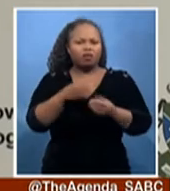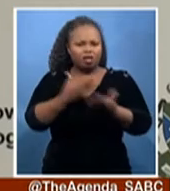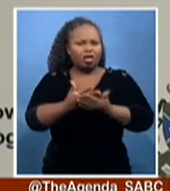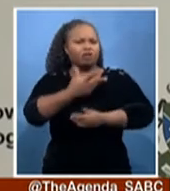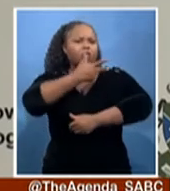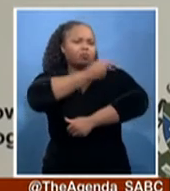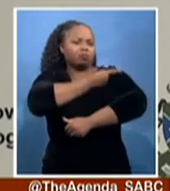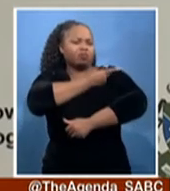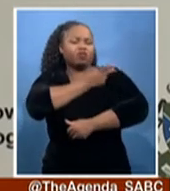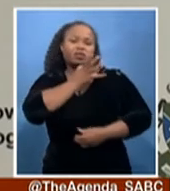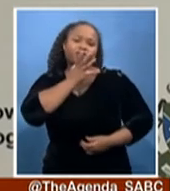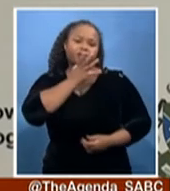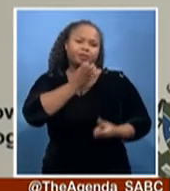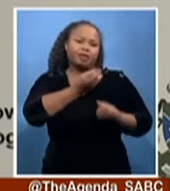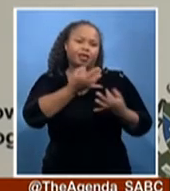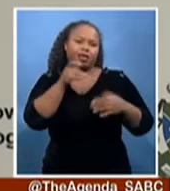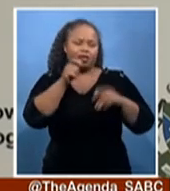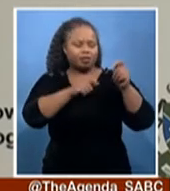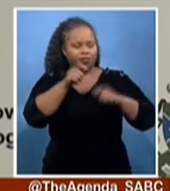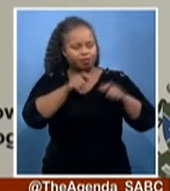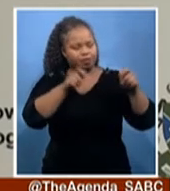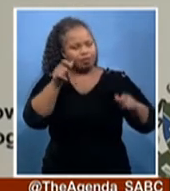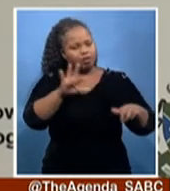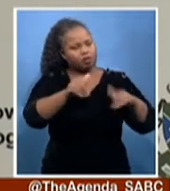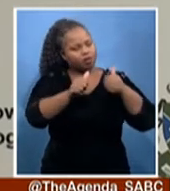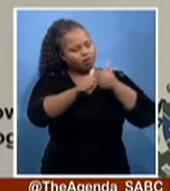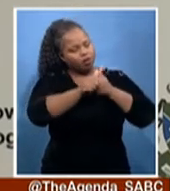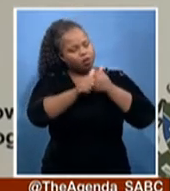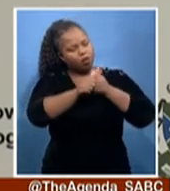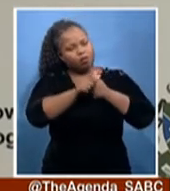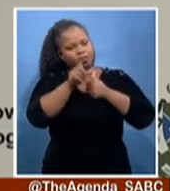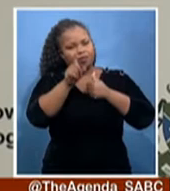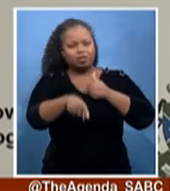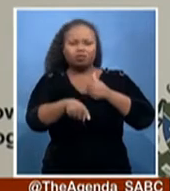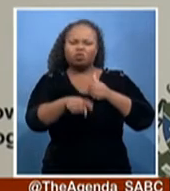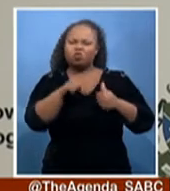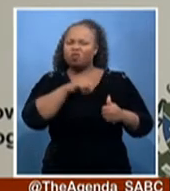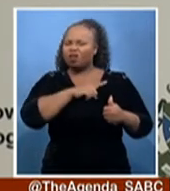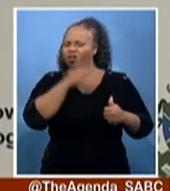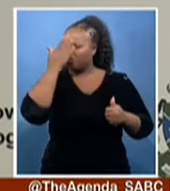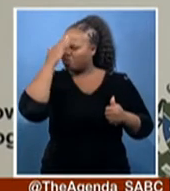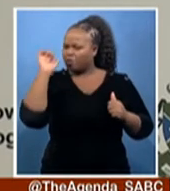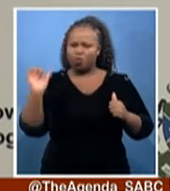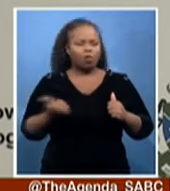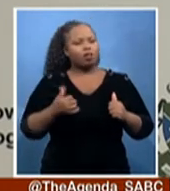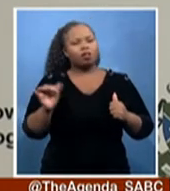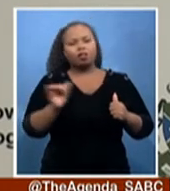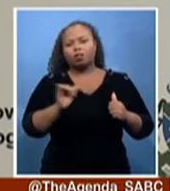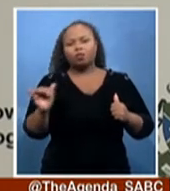re setseng re di itse sentle e leng go apara